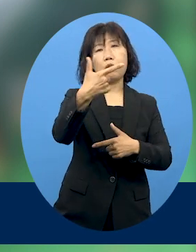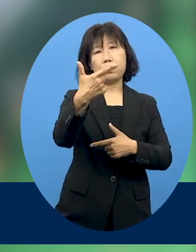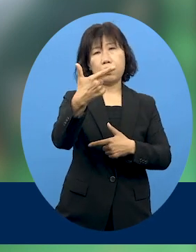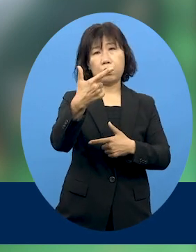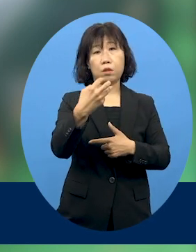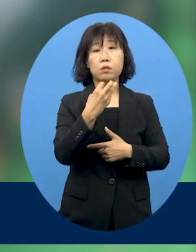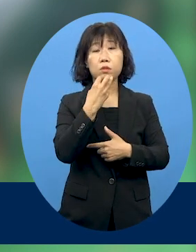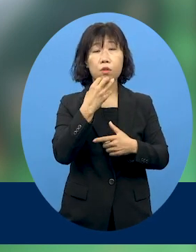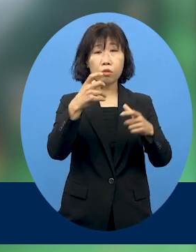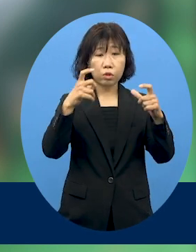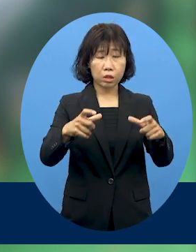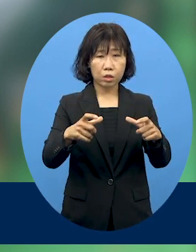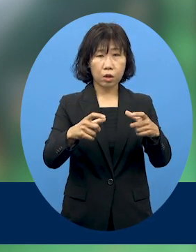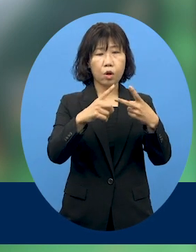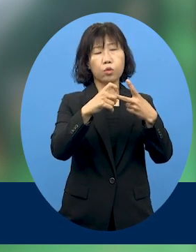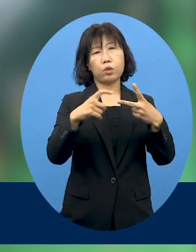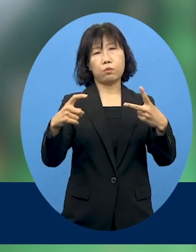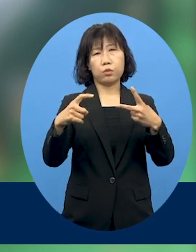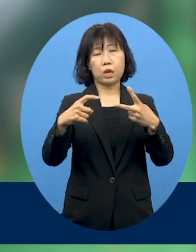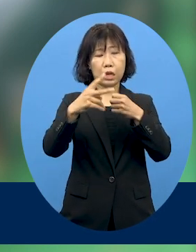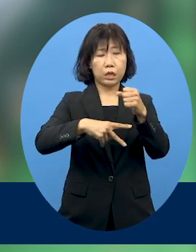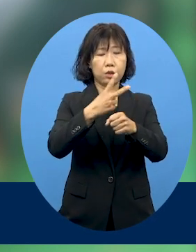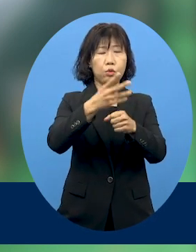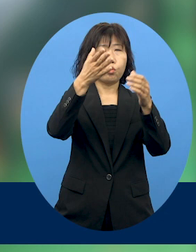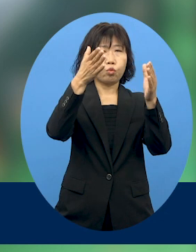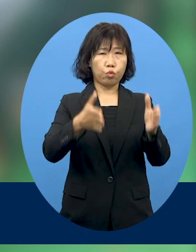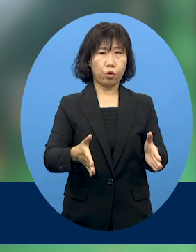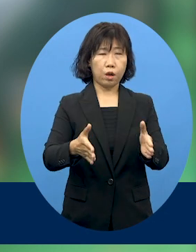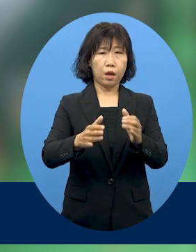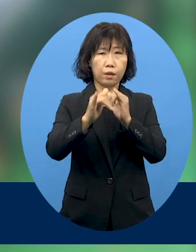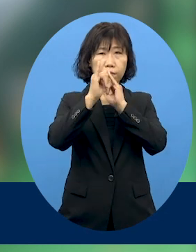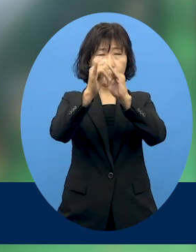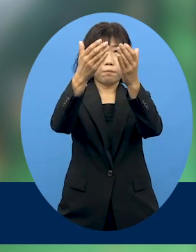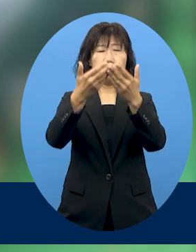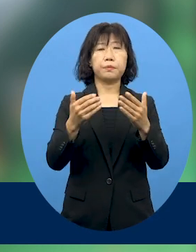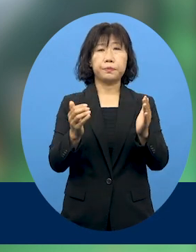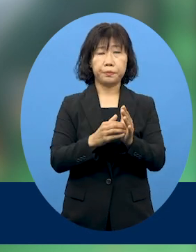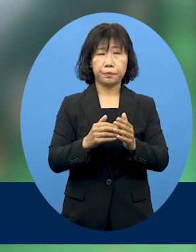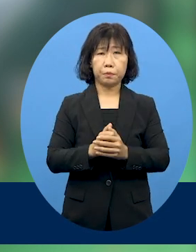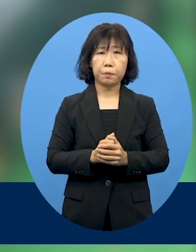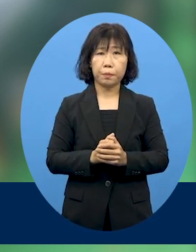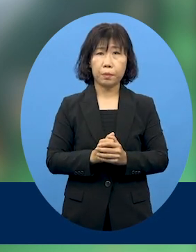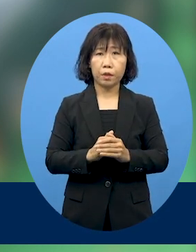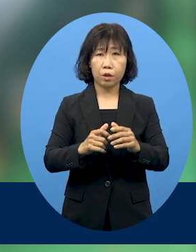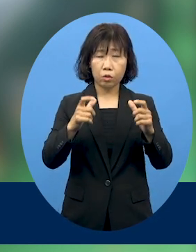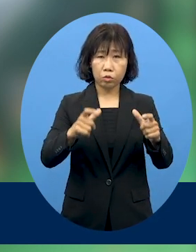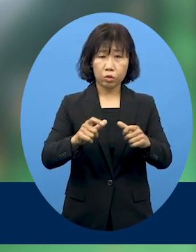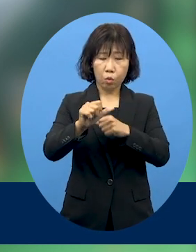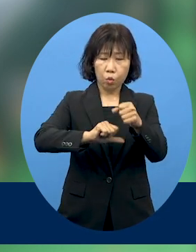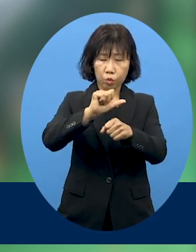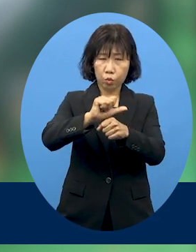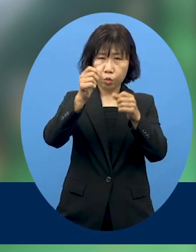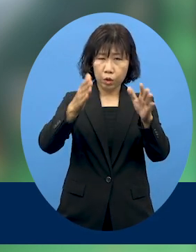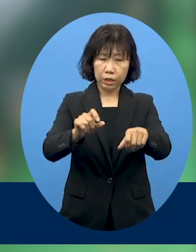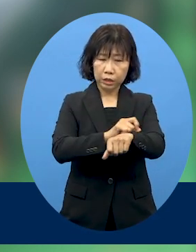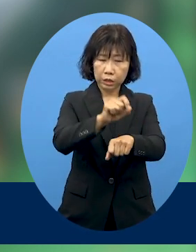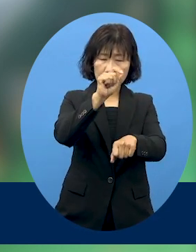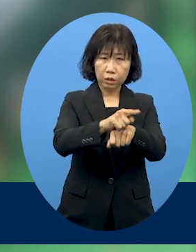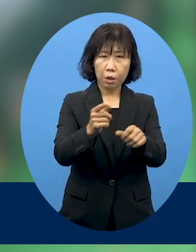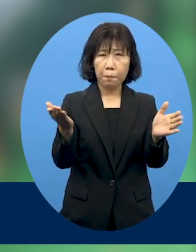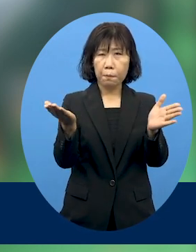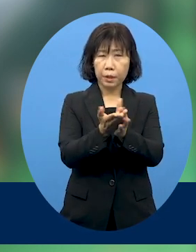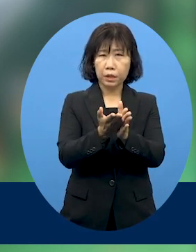16개 지자체가 선정됐으며 서울시에서 유일하게 동대문구 가 지난해에 이어 2년 연속 우수 지자체로